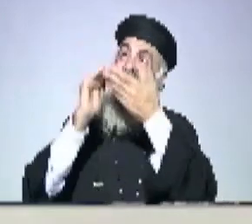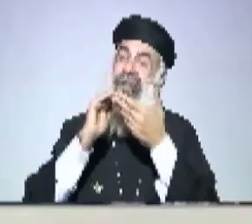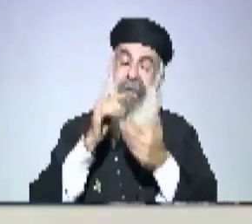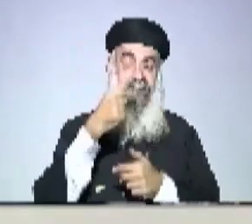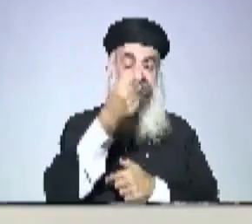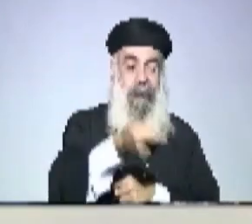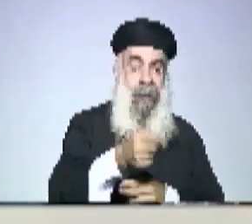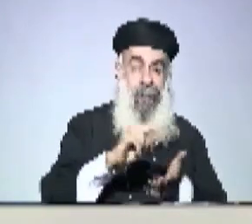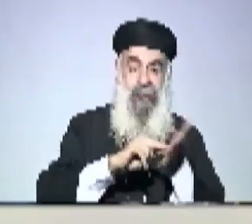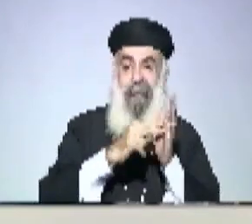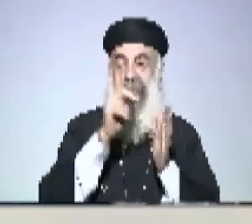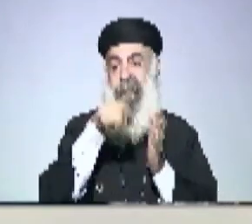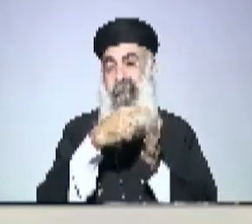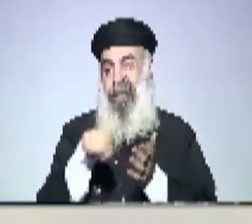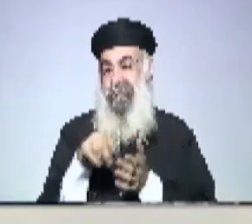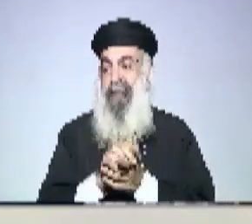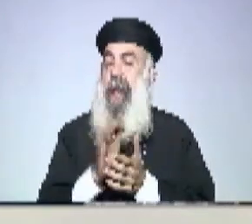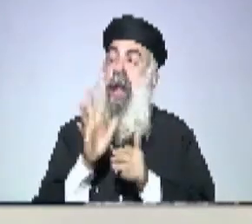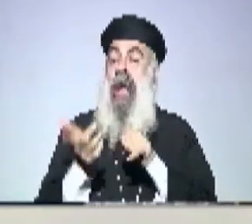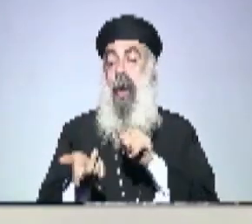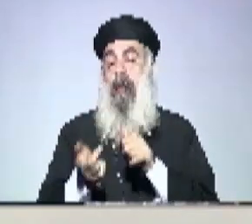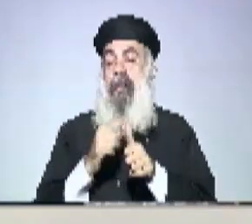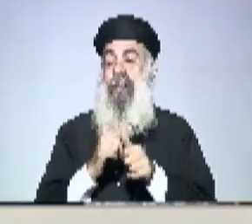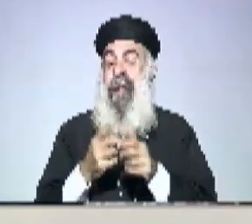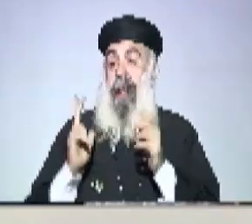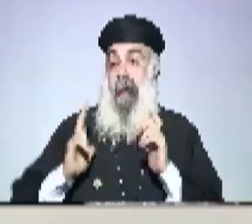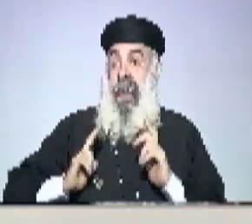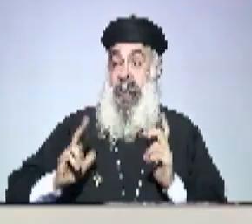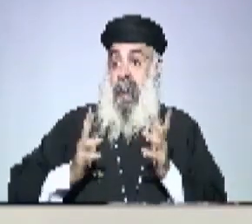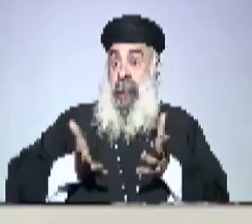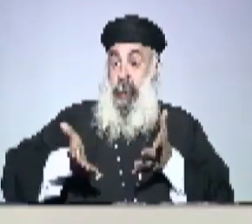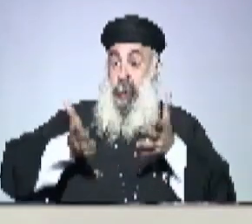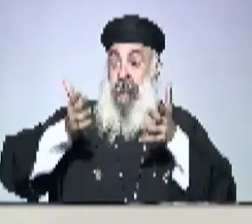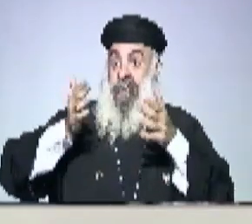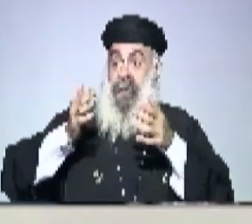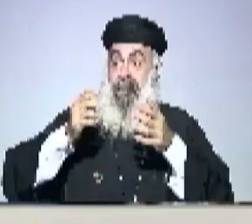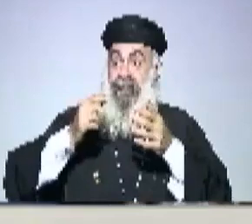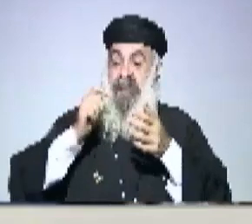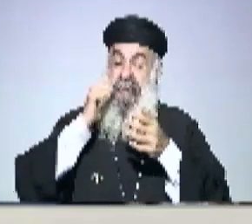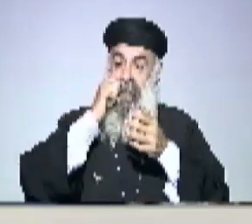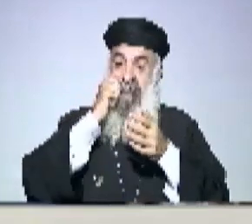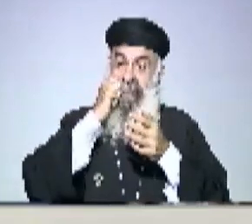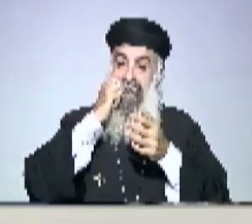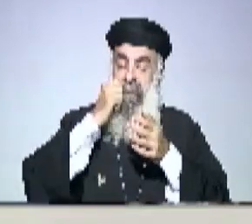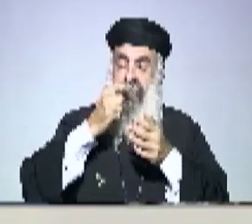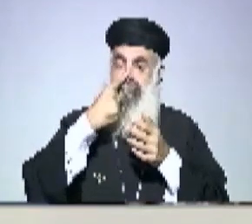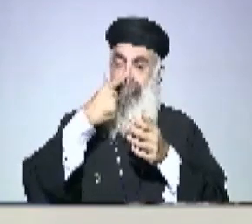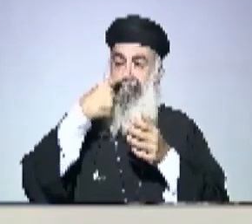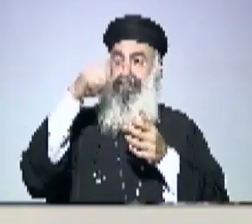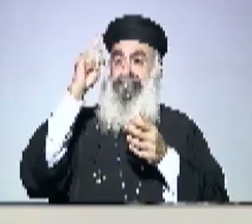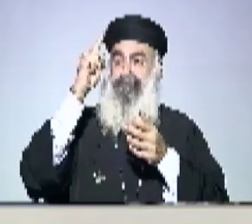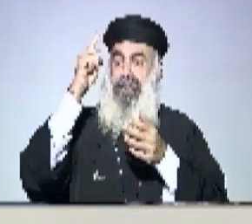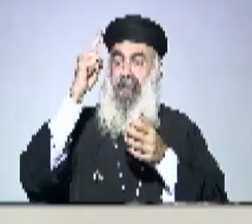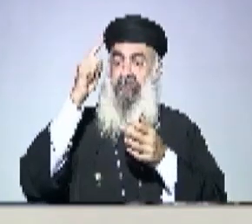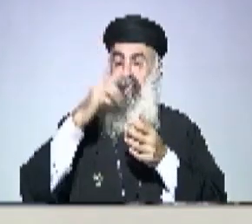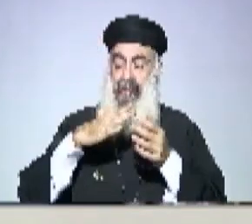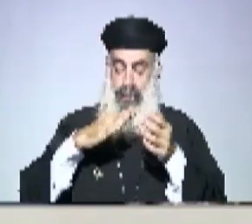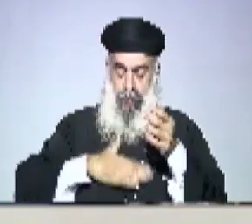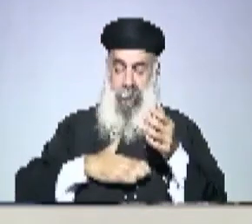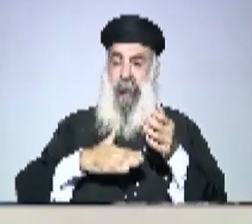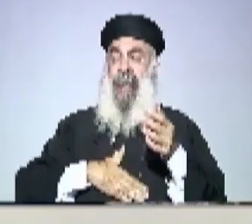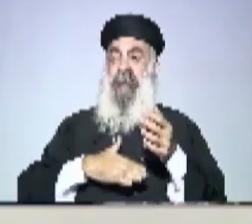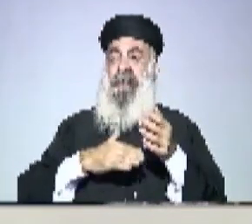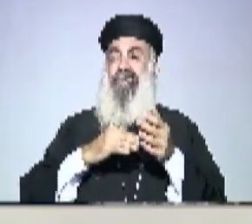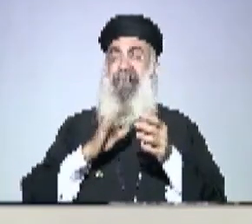حاجات غلط او الغير اللي يخلي الانسان يتكبر ويشبع